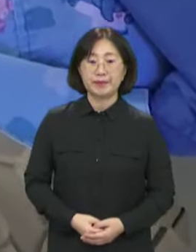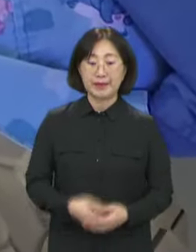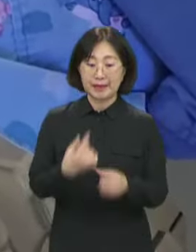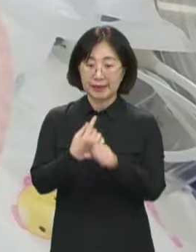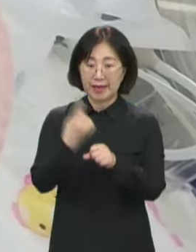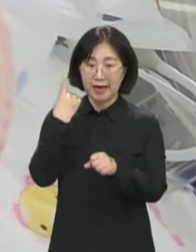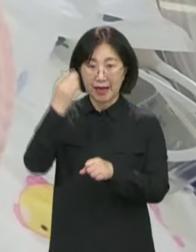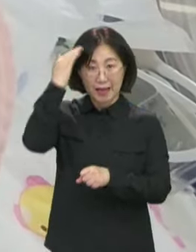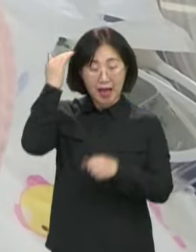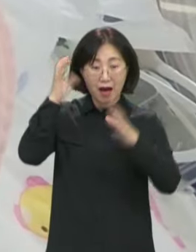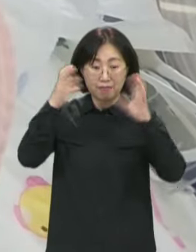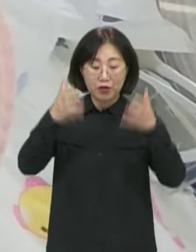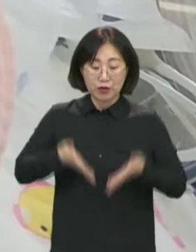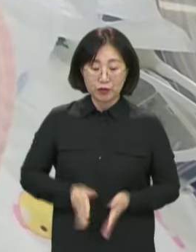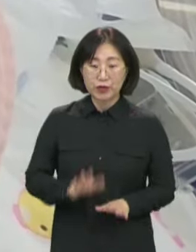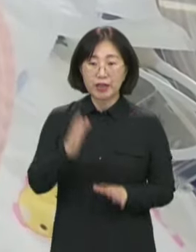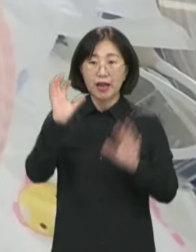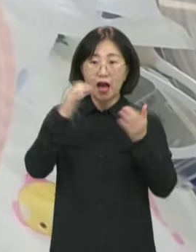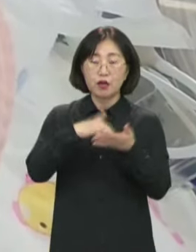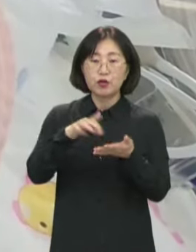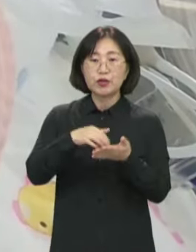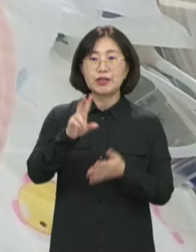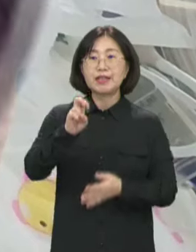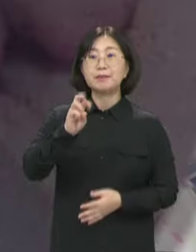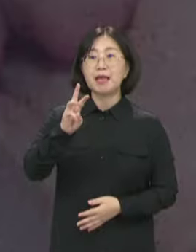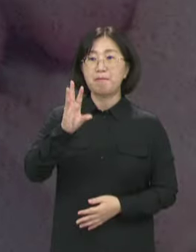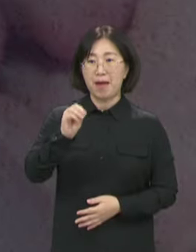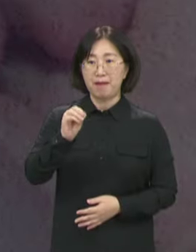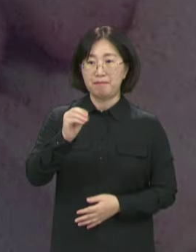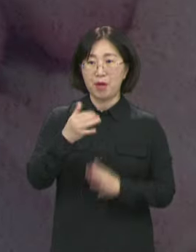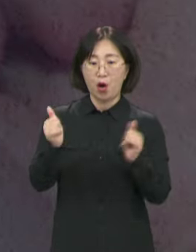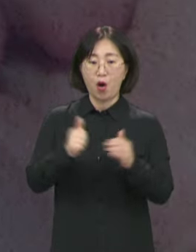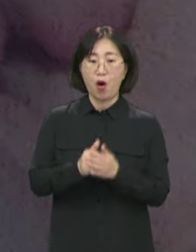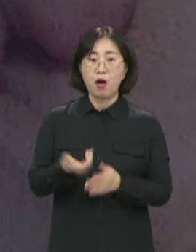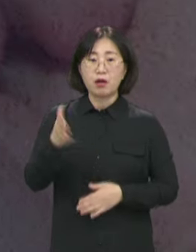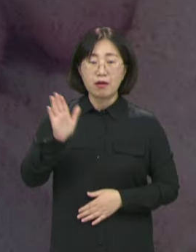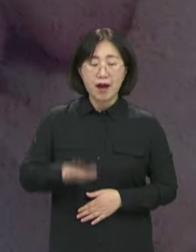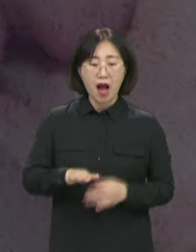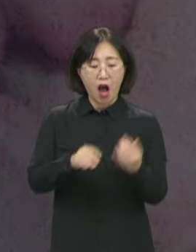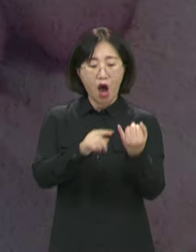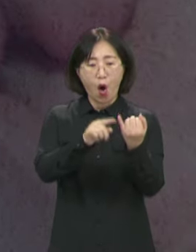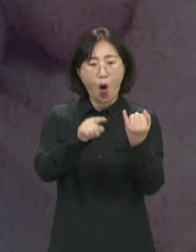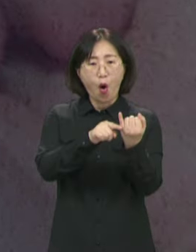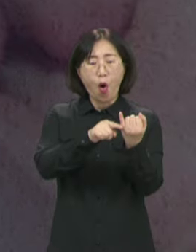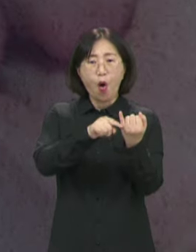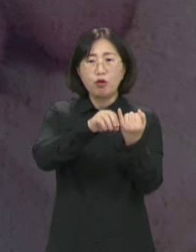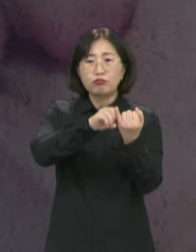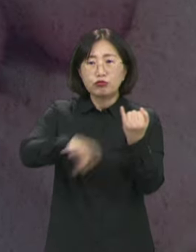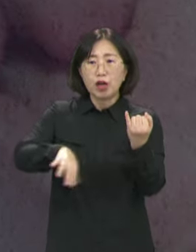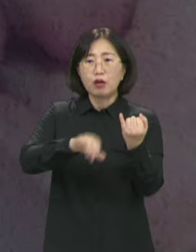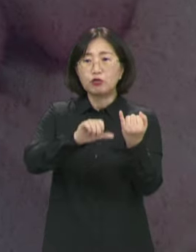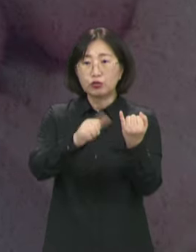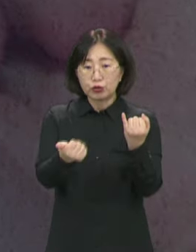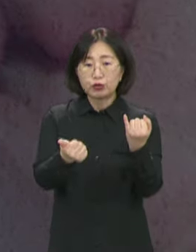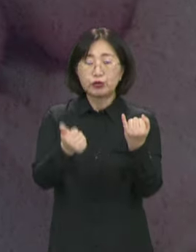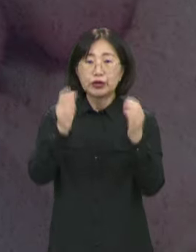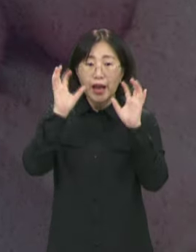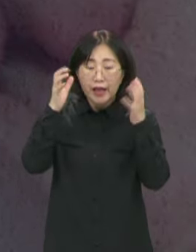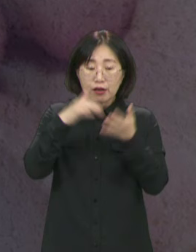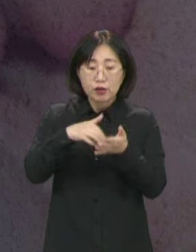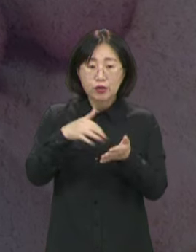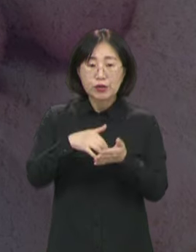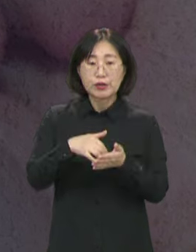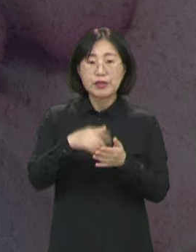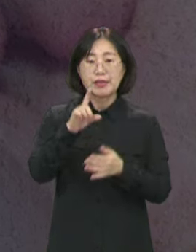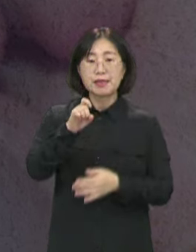지난해 대한민국의 출생아 수는 약 23만 명. 반면 세상에 빛을 보지 못한 채 유산 또는 사산된 아이는